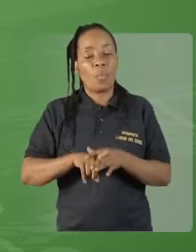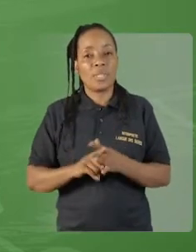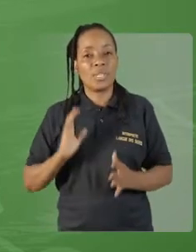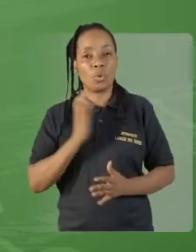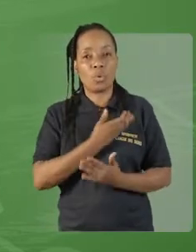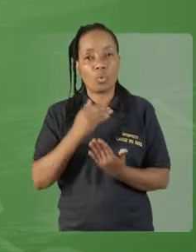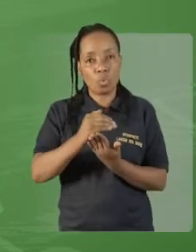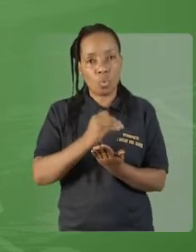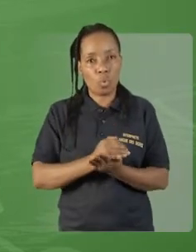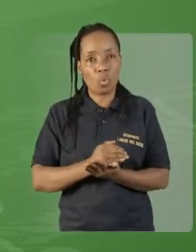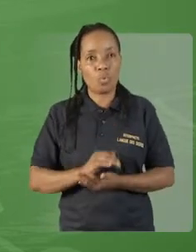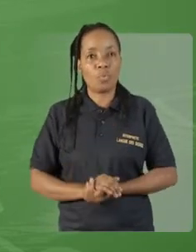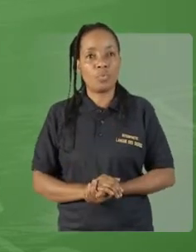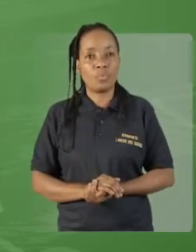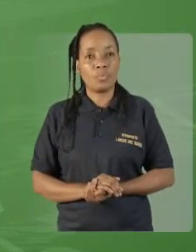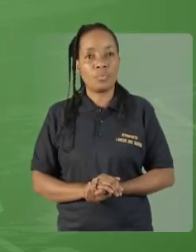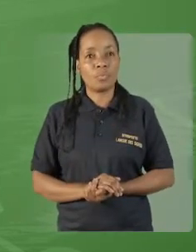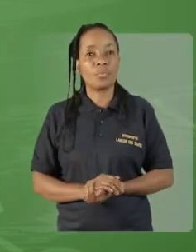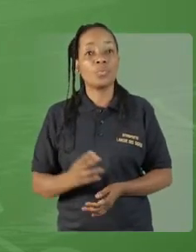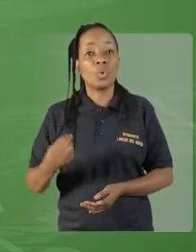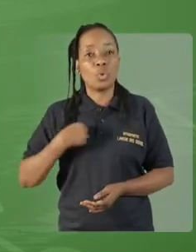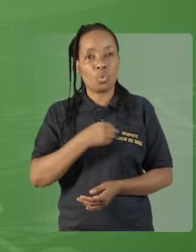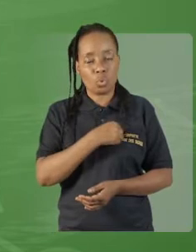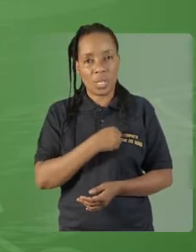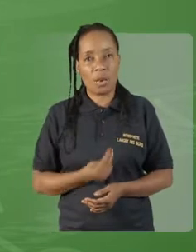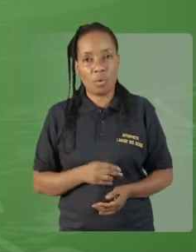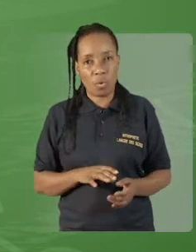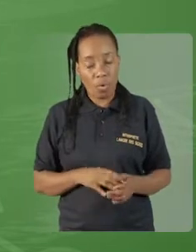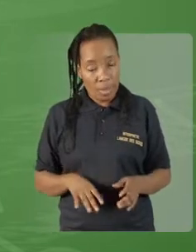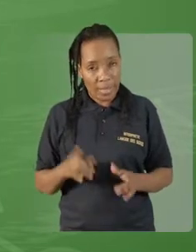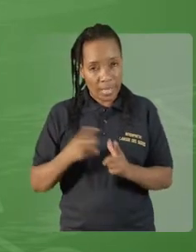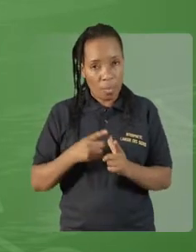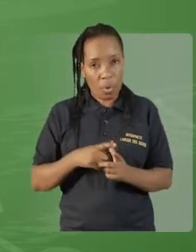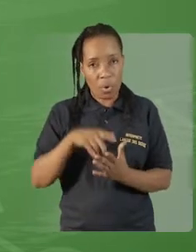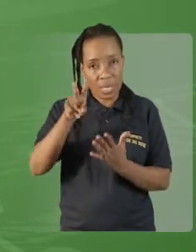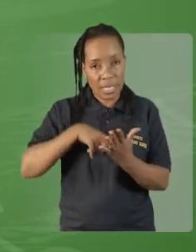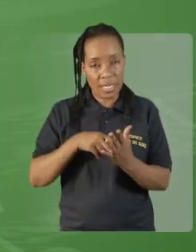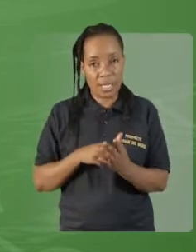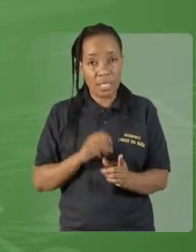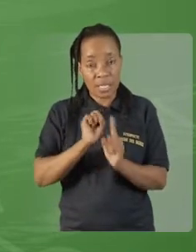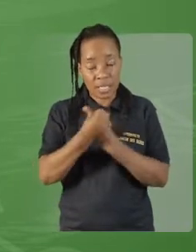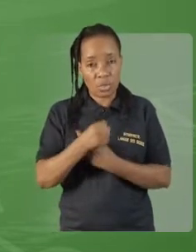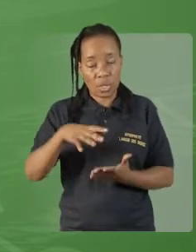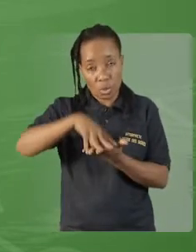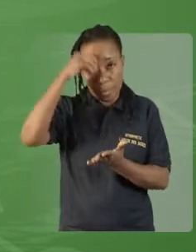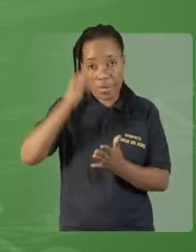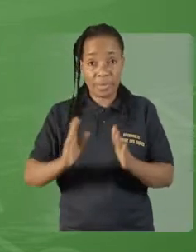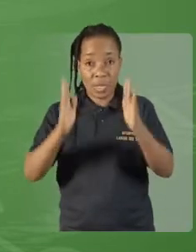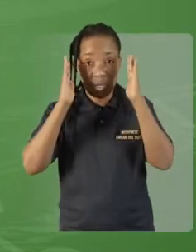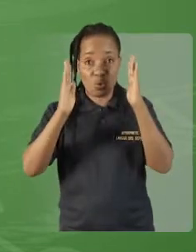apprenants, nous allons nous servir de la situation d'apprentissage suivante. Soyez très